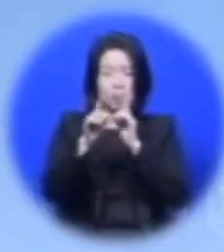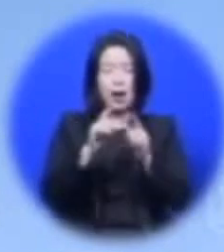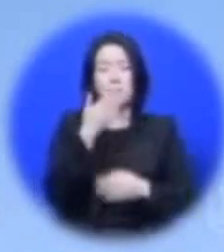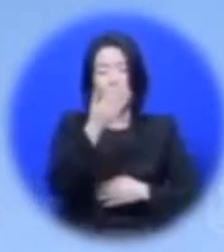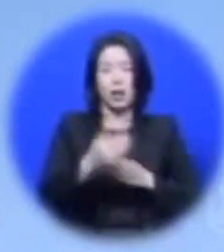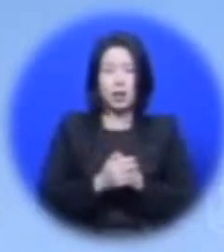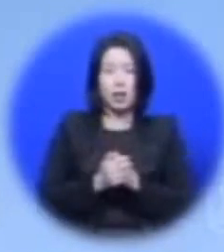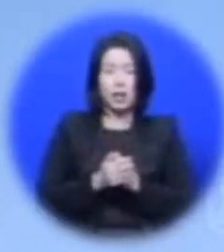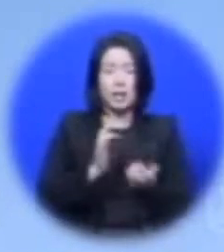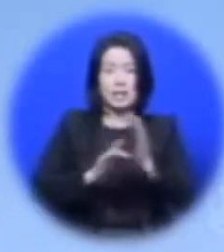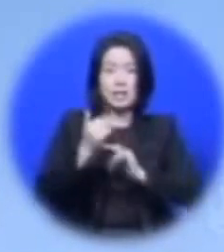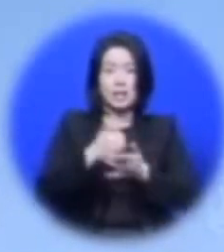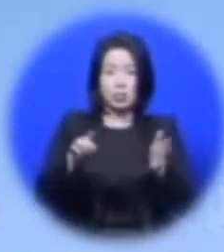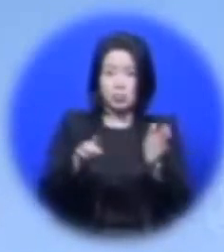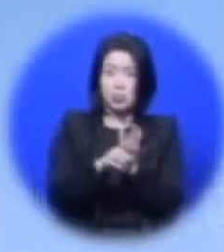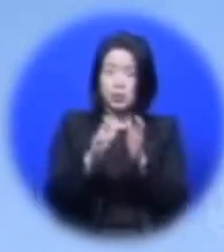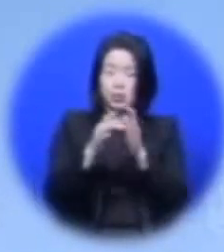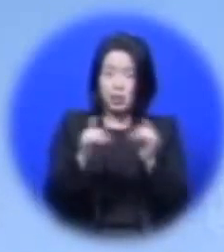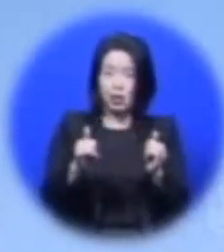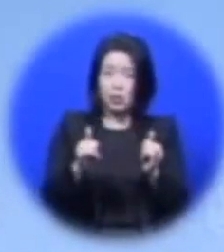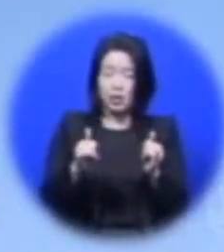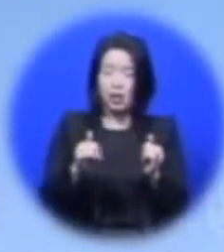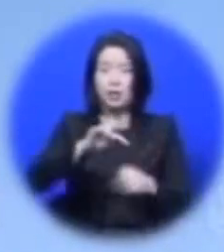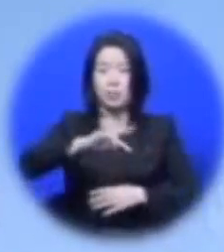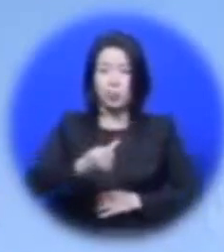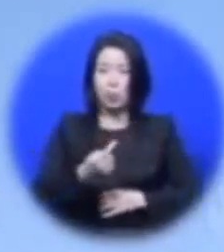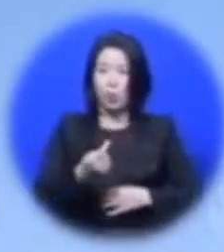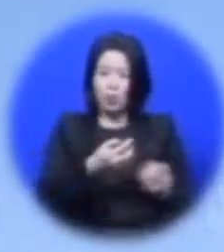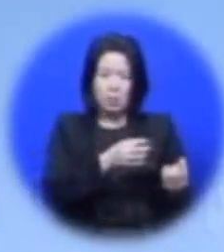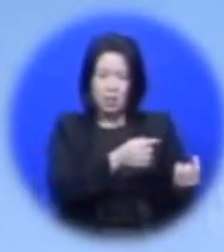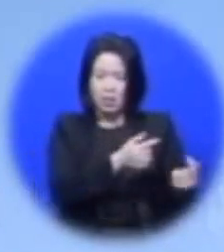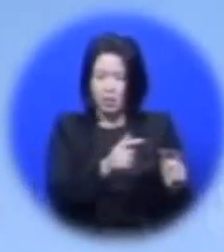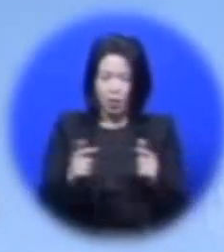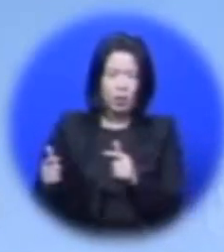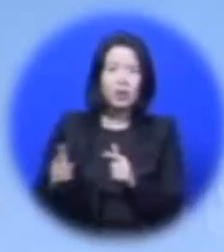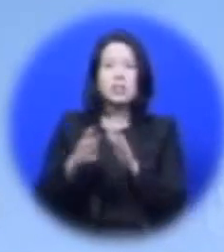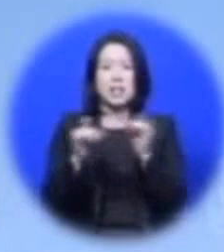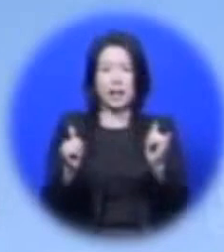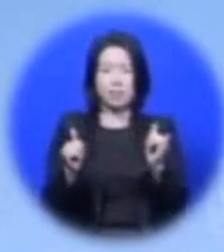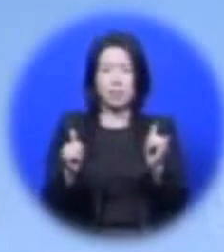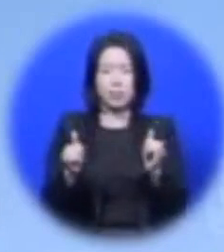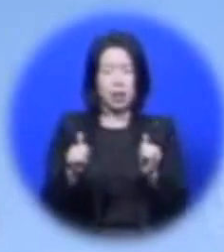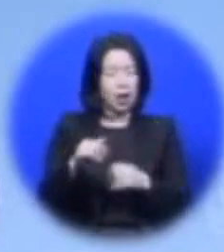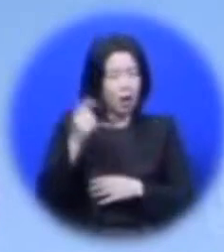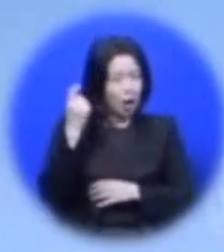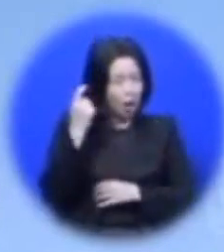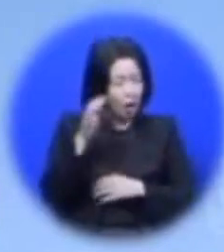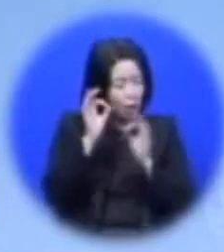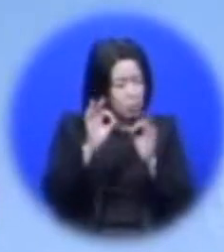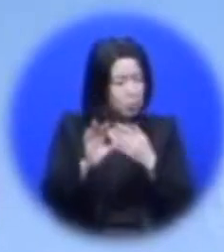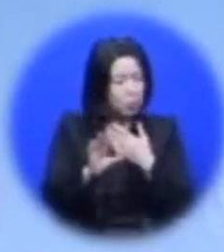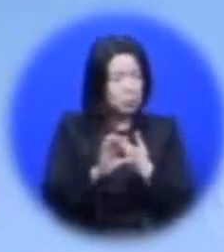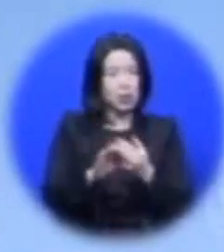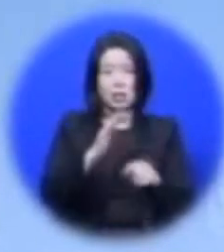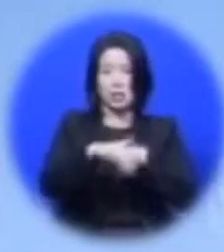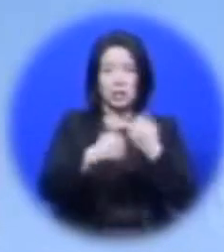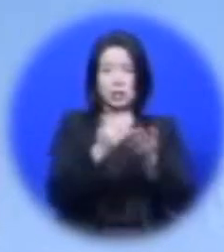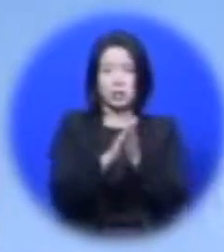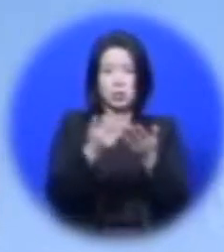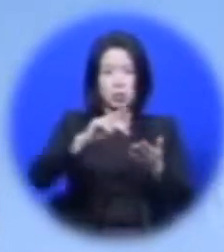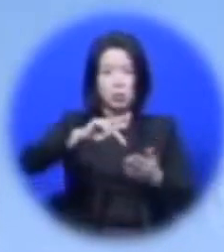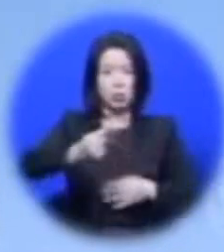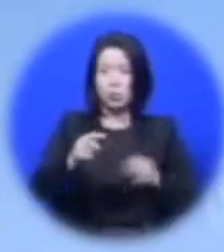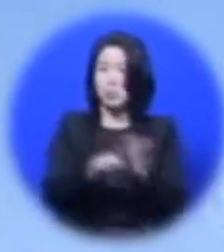믿는다는 사람도 별의별 사람이 많습니다. 가만히 들어보면 성경도 안 믿어요. 성경도